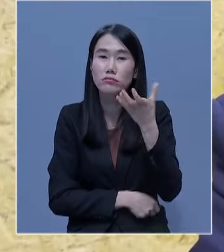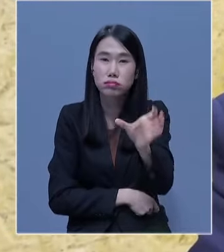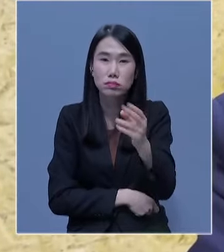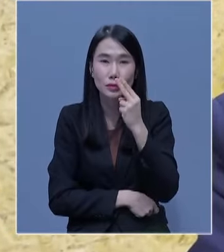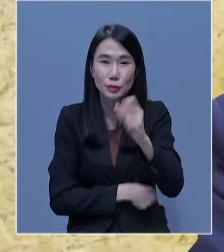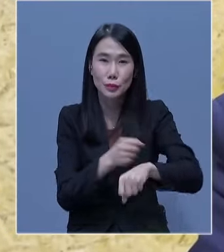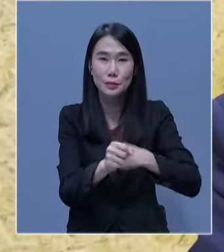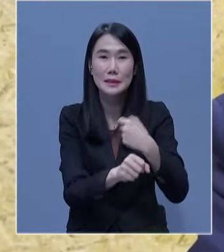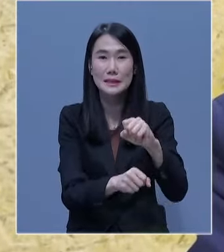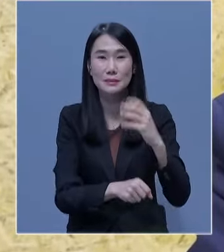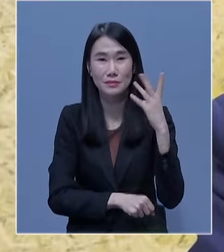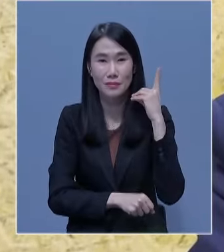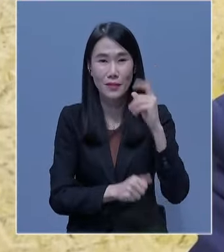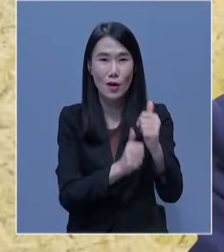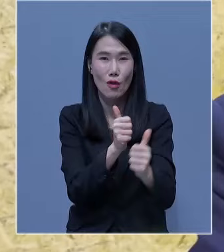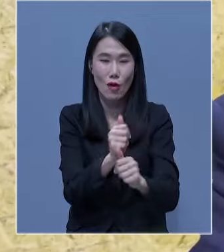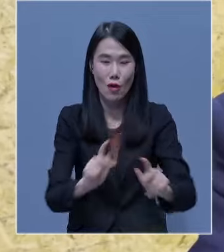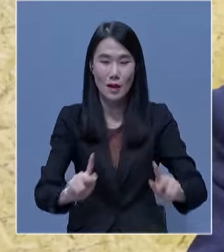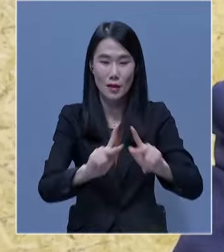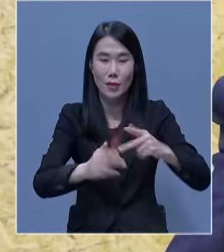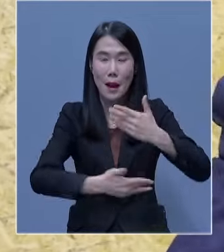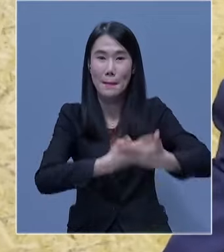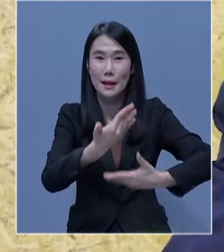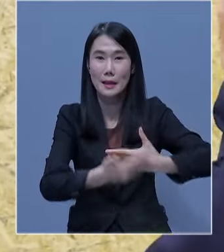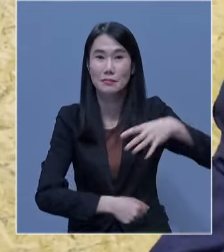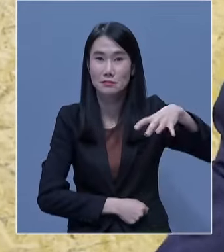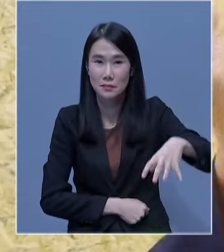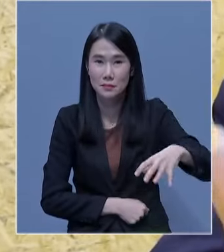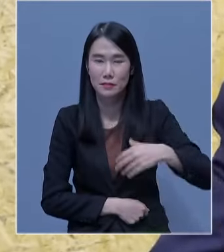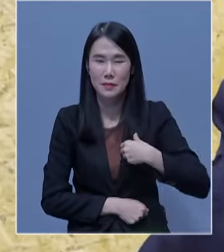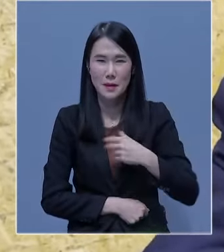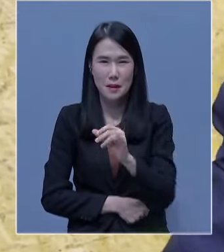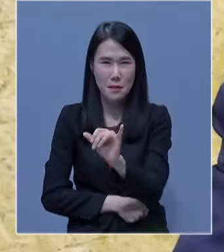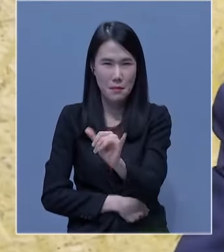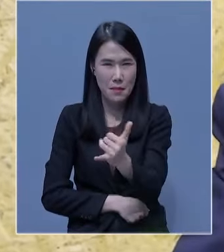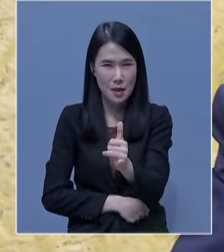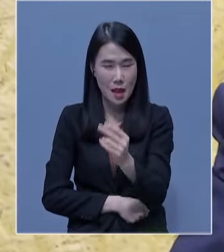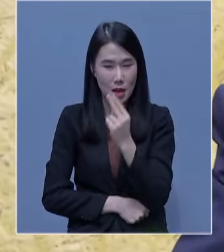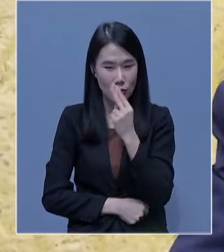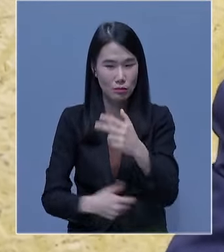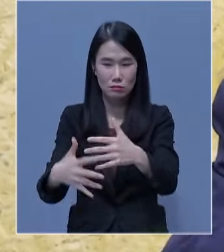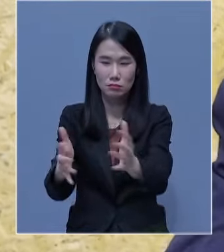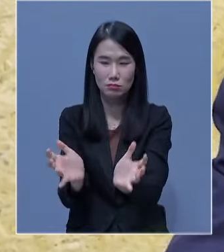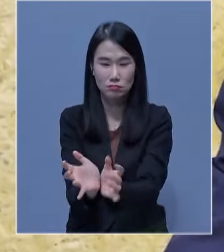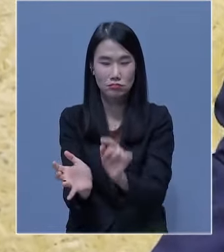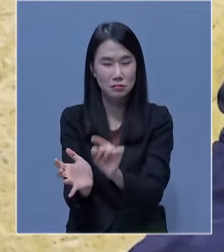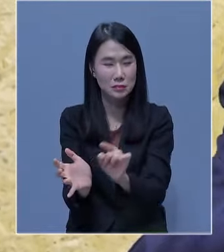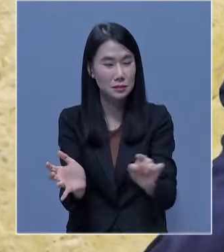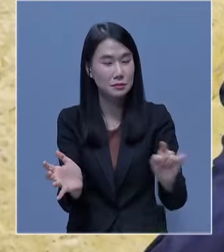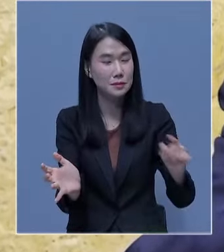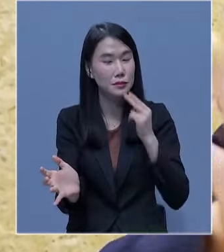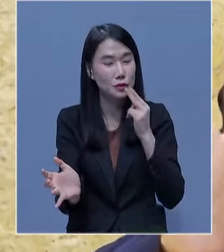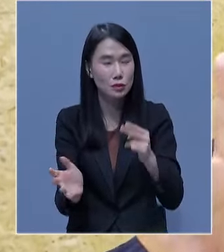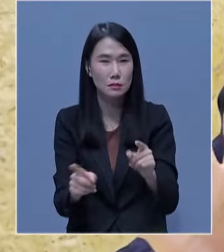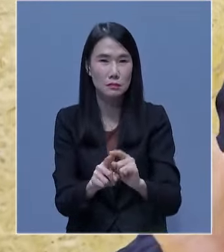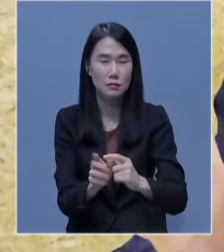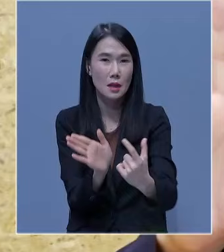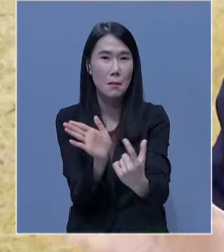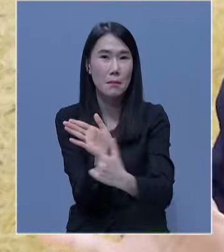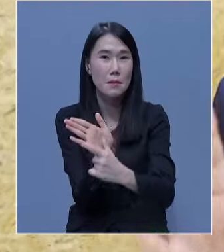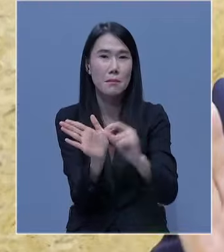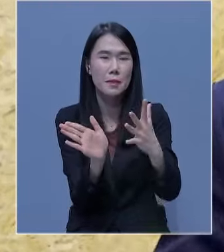นตรีว่าการกระทรวงพาณิชย์แล้วพบว่ากระสอบข้าวบางกระสอบที่เอามาโชว์เนี่ยไม่มีการพิมพ์โค้ดขององค์การคลังสินค้า